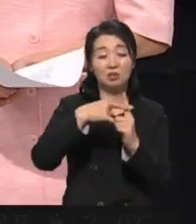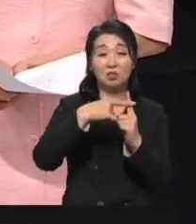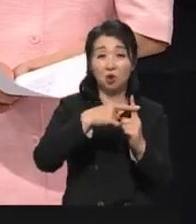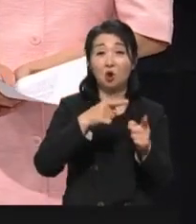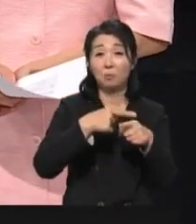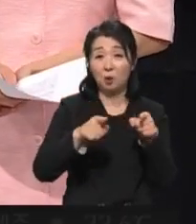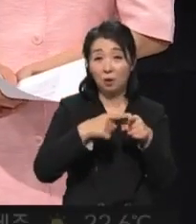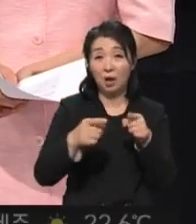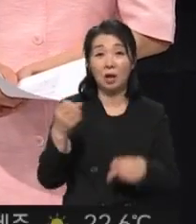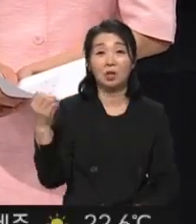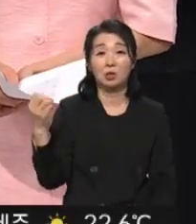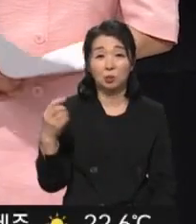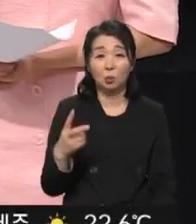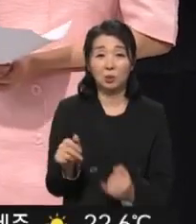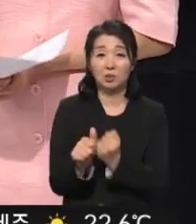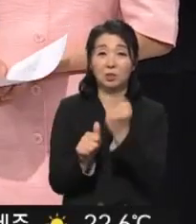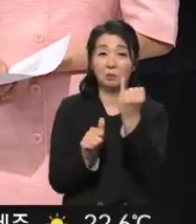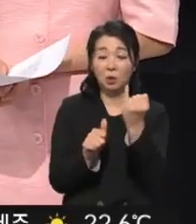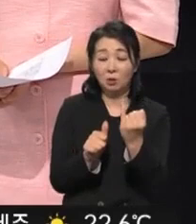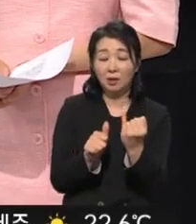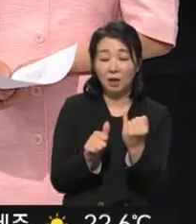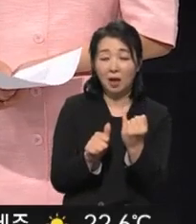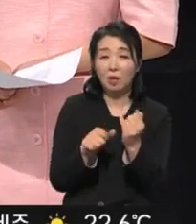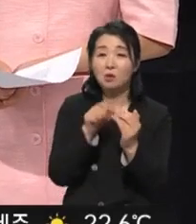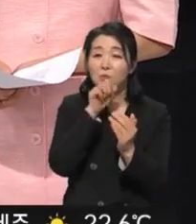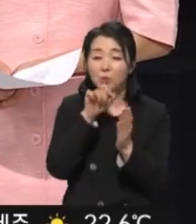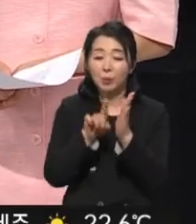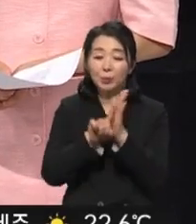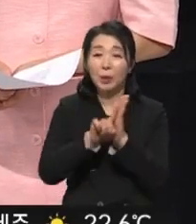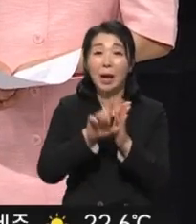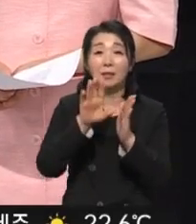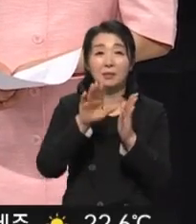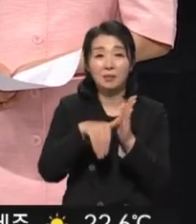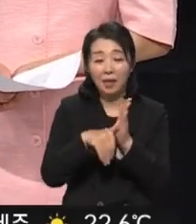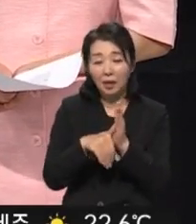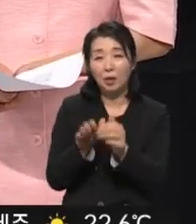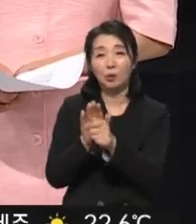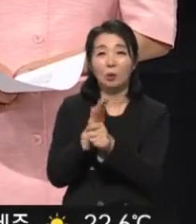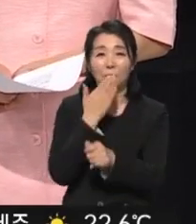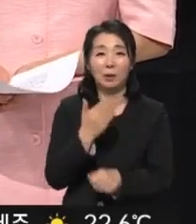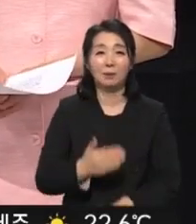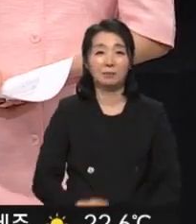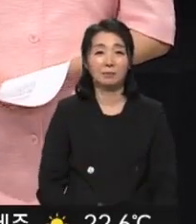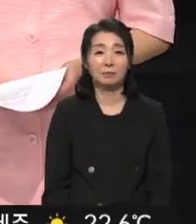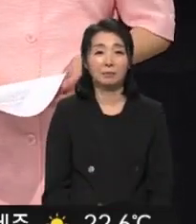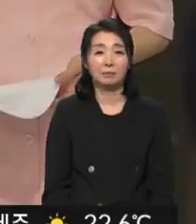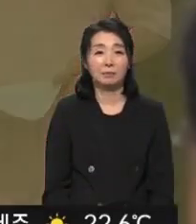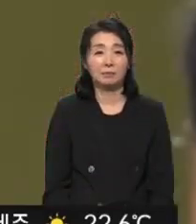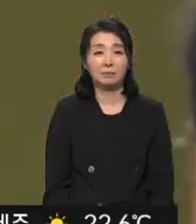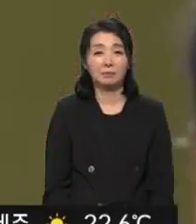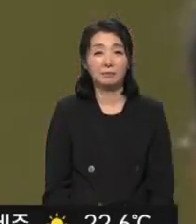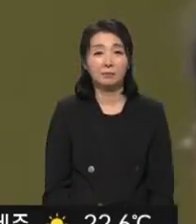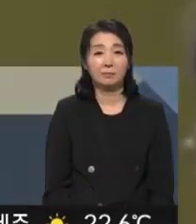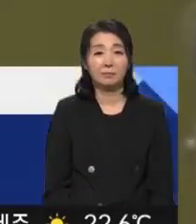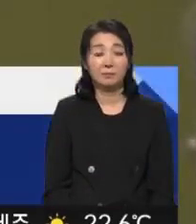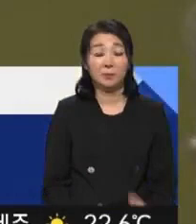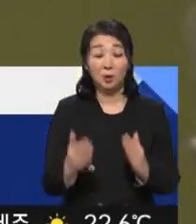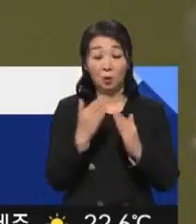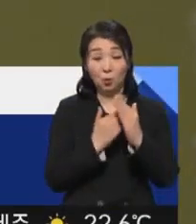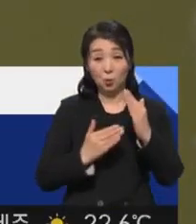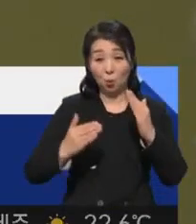거라는 평가와 함께 김 여사가 지지율 상승의 숨은 공식이라는 의견도 나왔습니다.